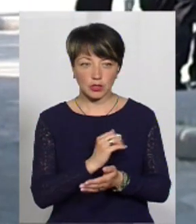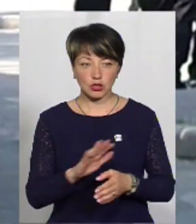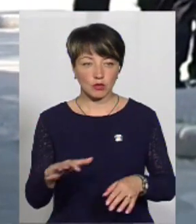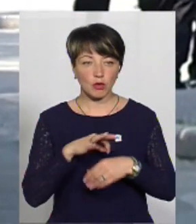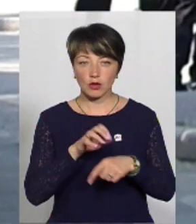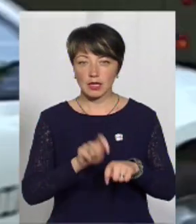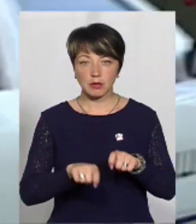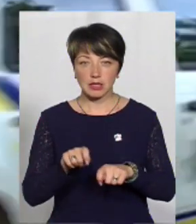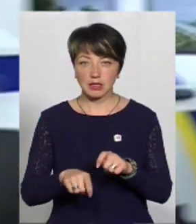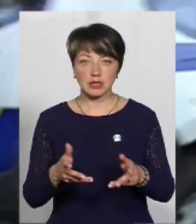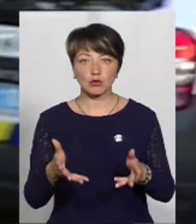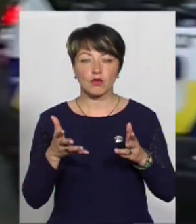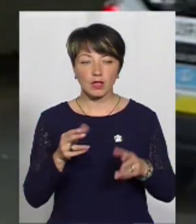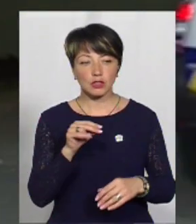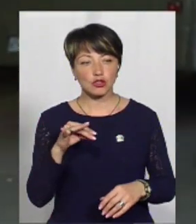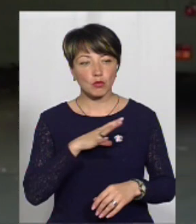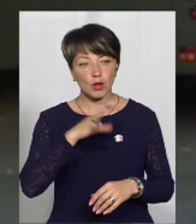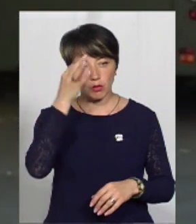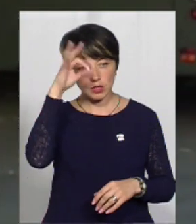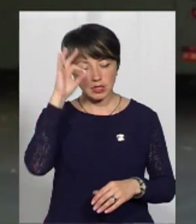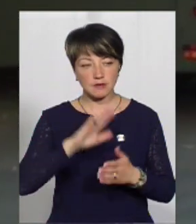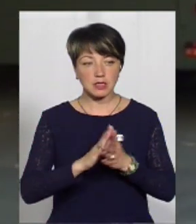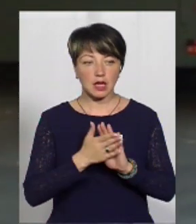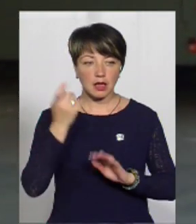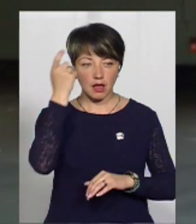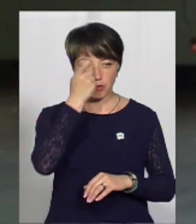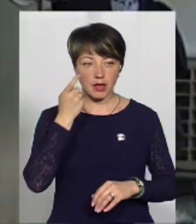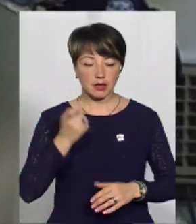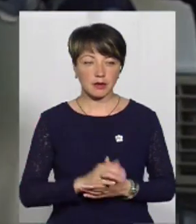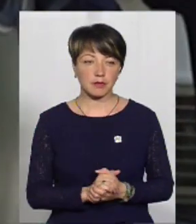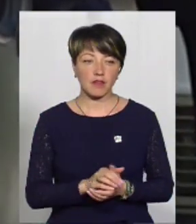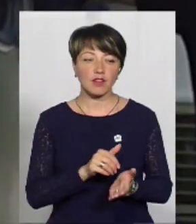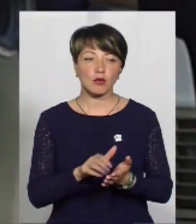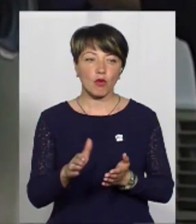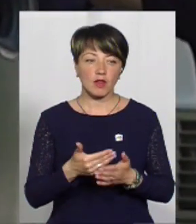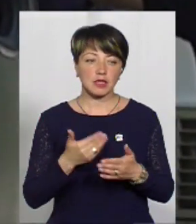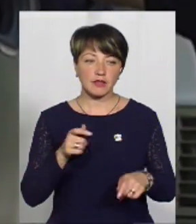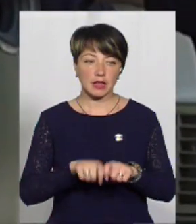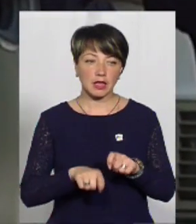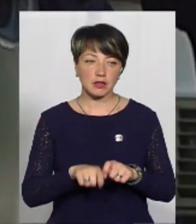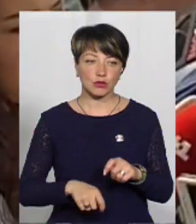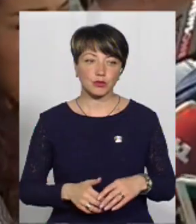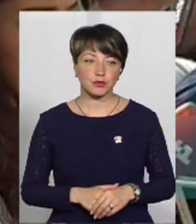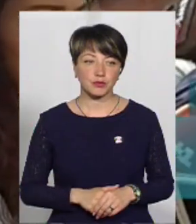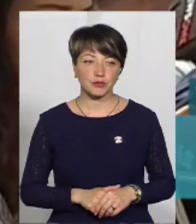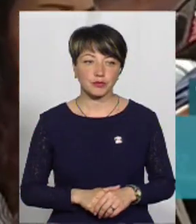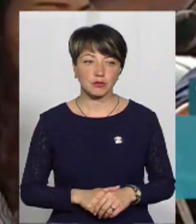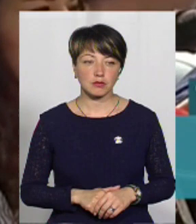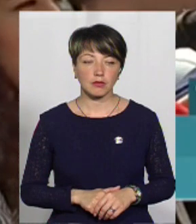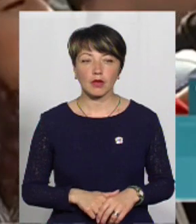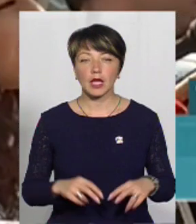проводили експертизу, щоб з'ясувати, чи були поліцейські в стані алкогольного сп'яніння. Вони відмовились від тесту, мають таке право.